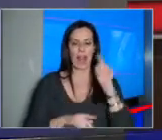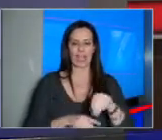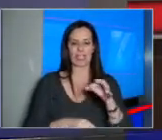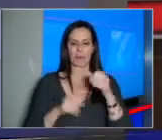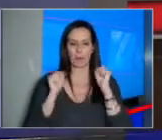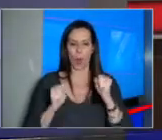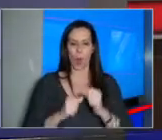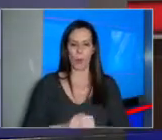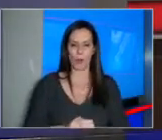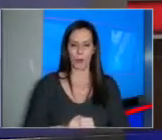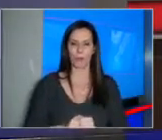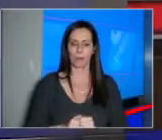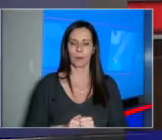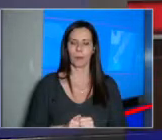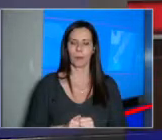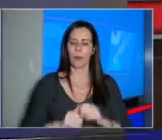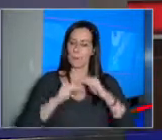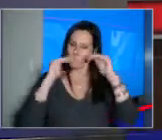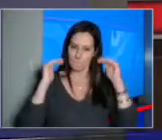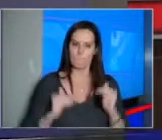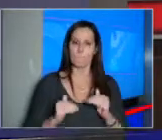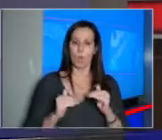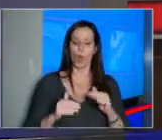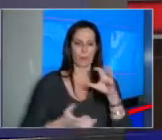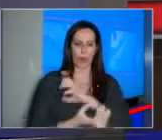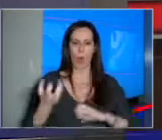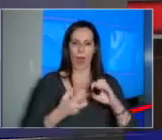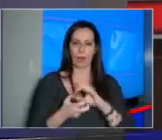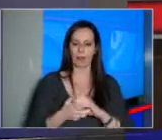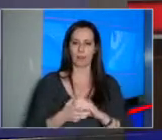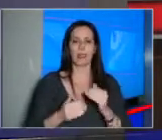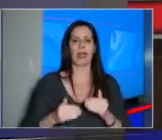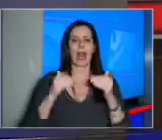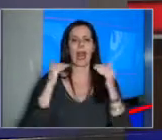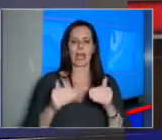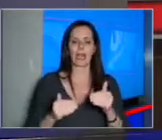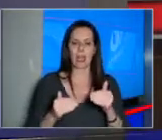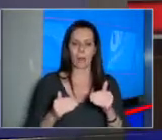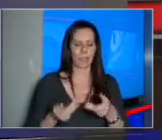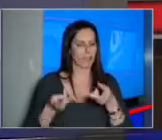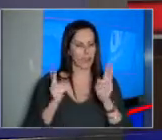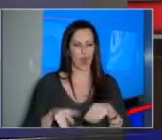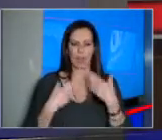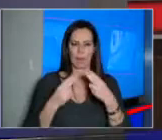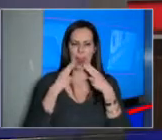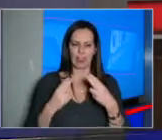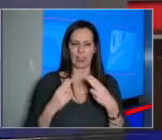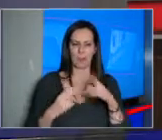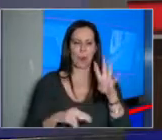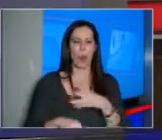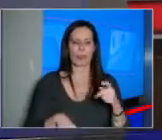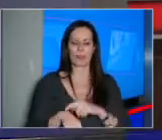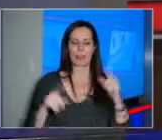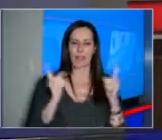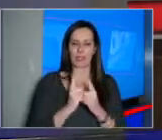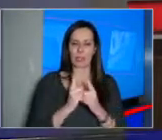לסניפי הביטוח הלאומי, להפחית בצורה ניכרת את הבירוקרטיה, לקדם את האפשרות לתת מענה בלוח זמנים